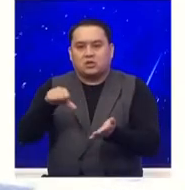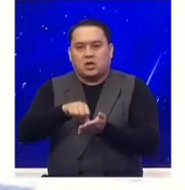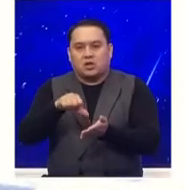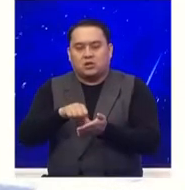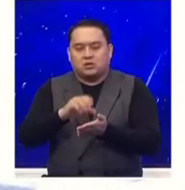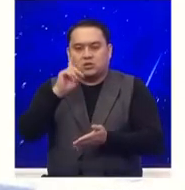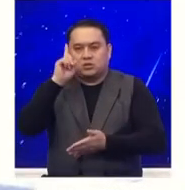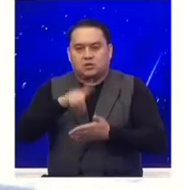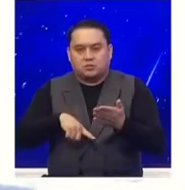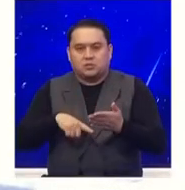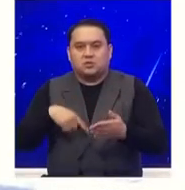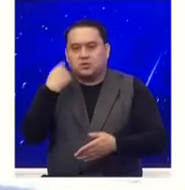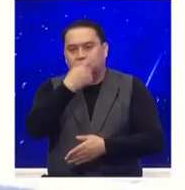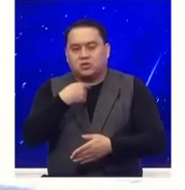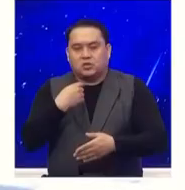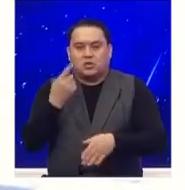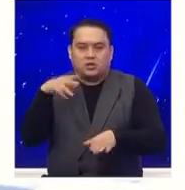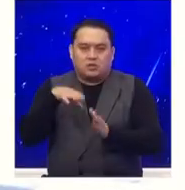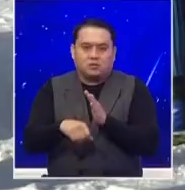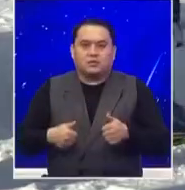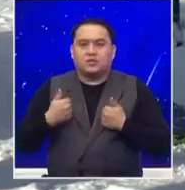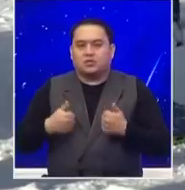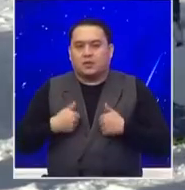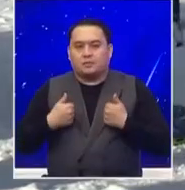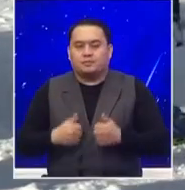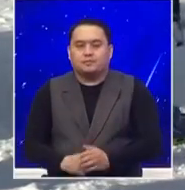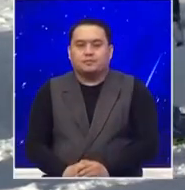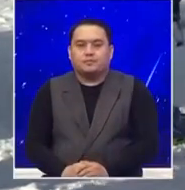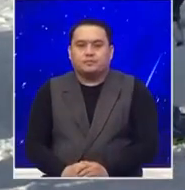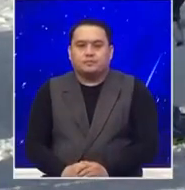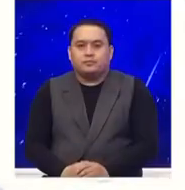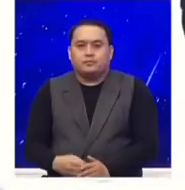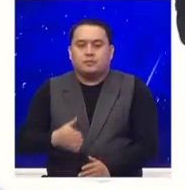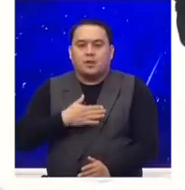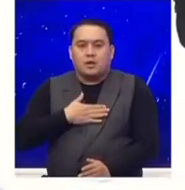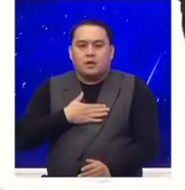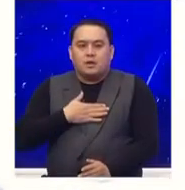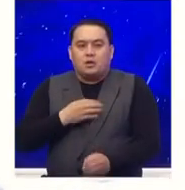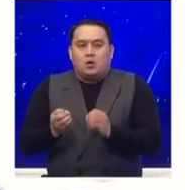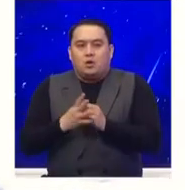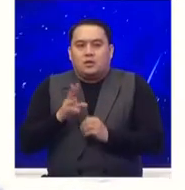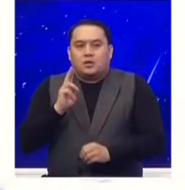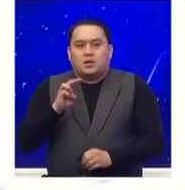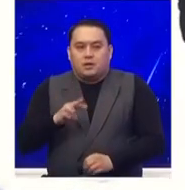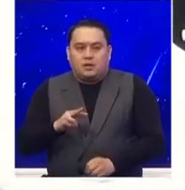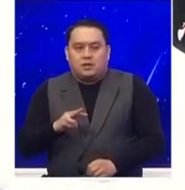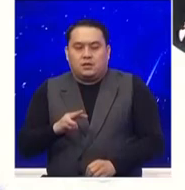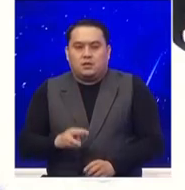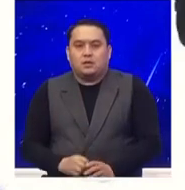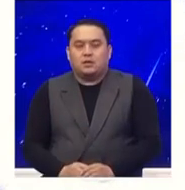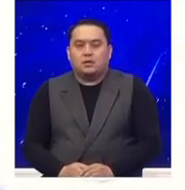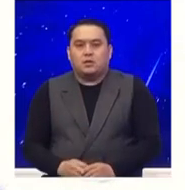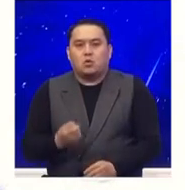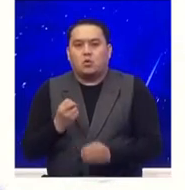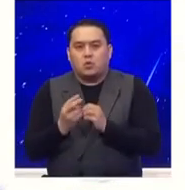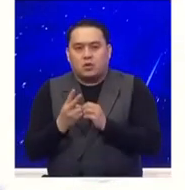жүгіріп, сол жеке жарыстарда үштікке кіруге тұрсам. Менің жақсы көретін қашықтығым ол 15 километр, сосын